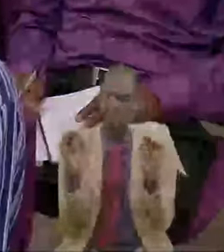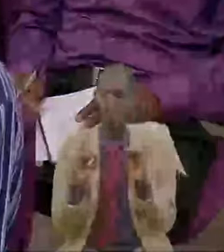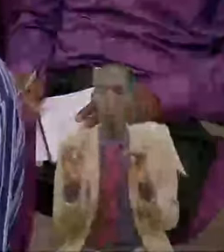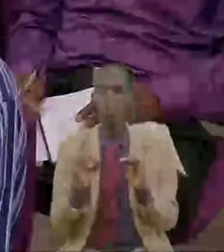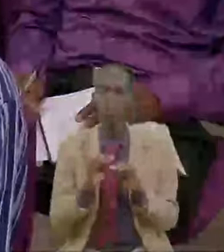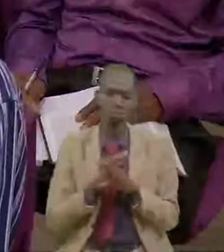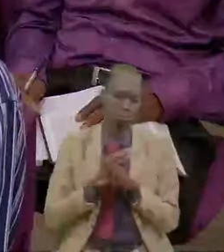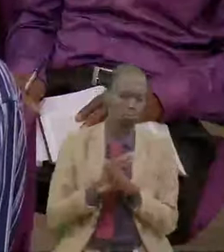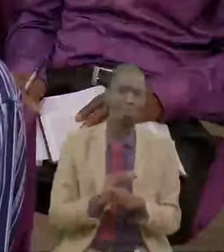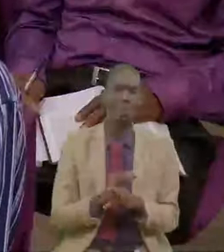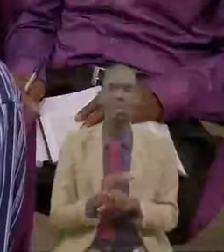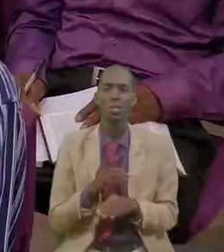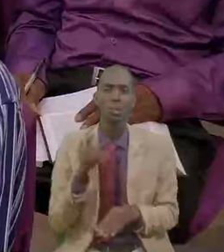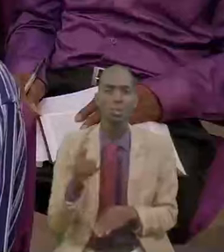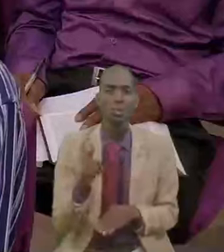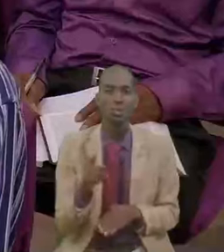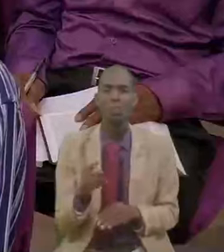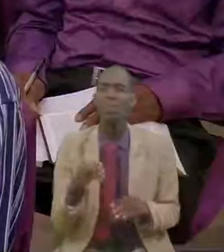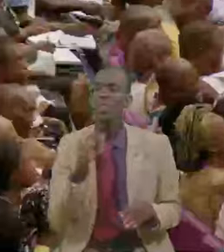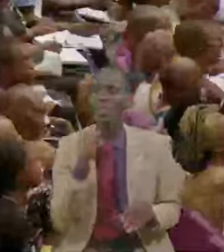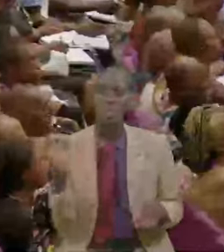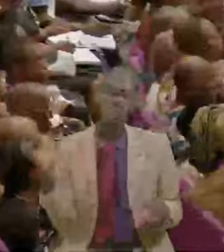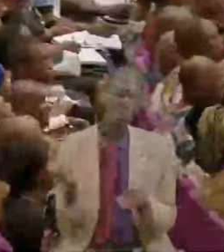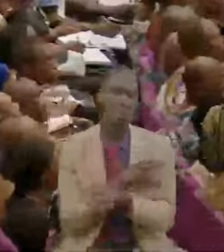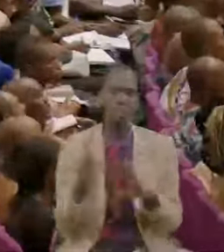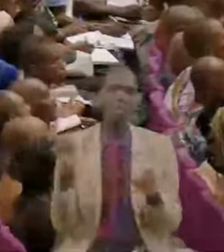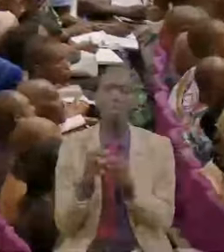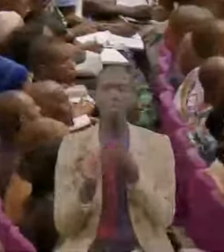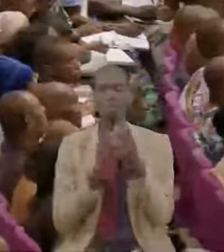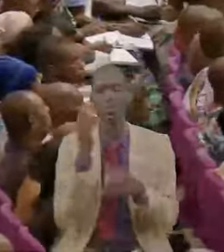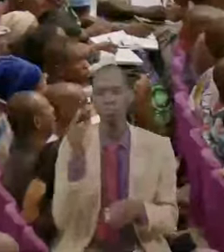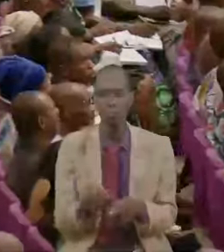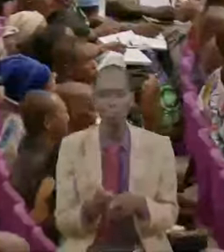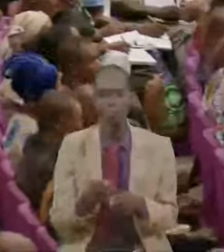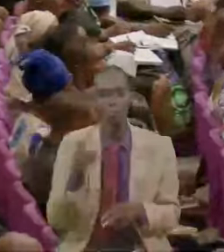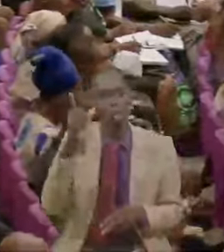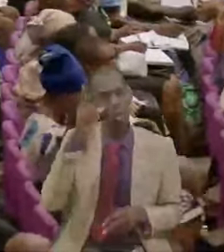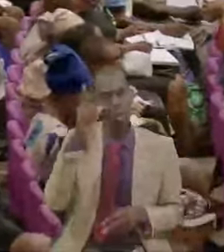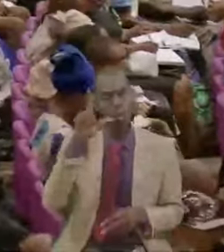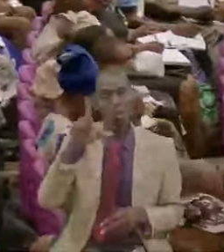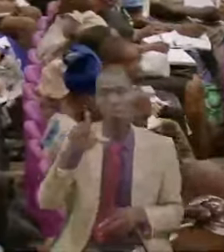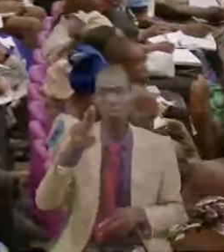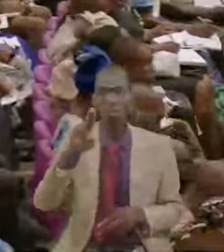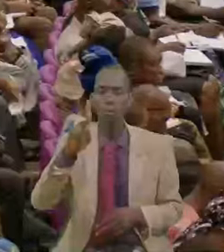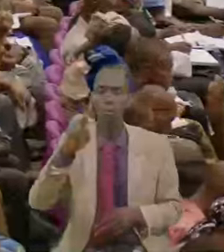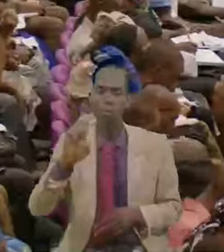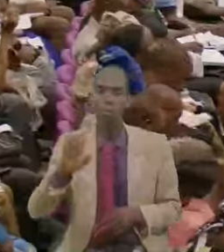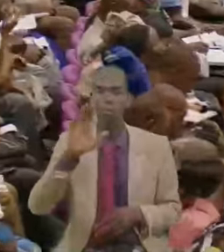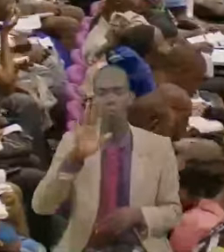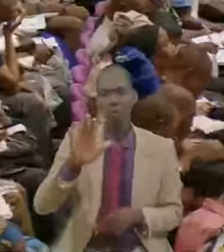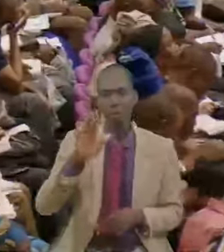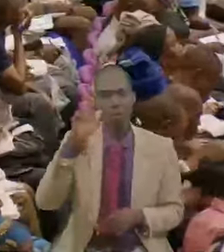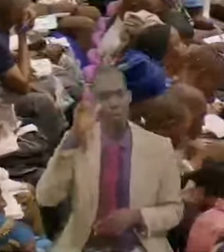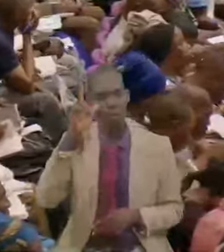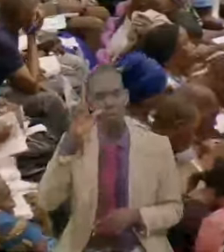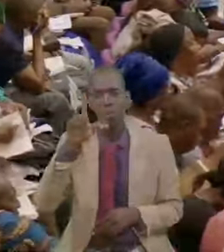qui se tient comme un géant est vaincu. Luc chapitre 5, Luc 5, je